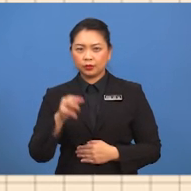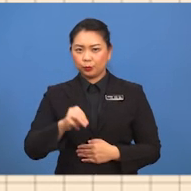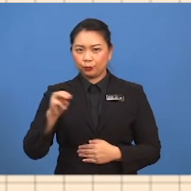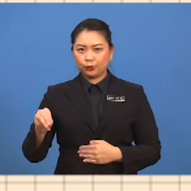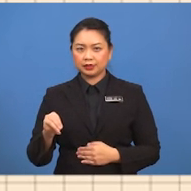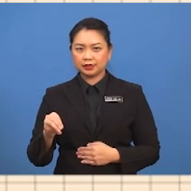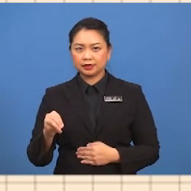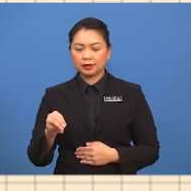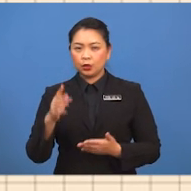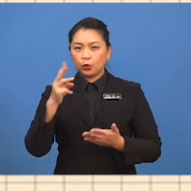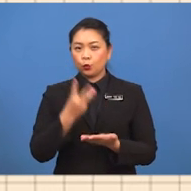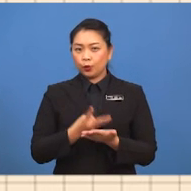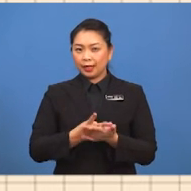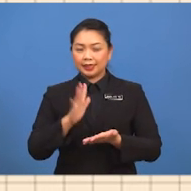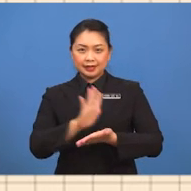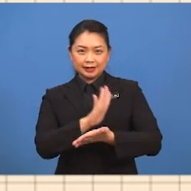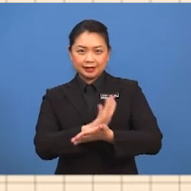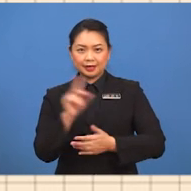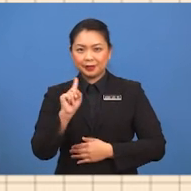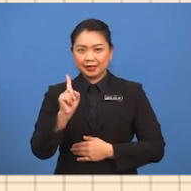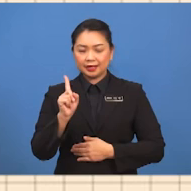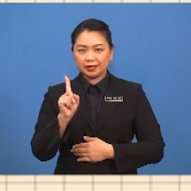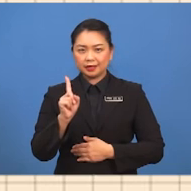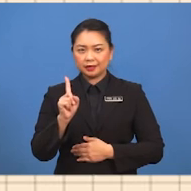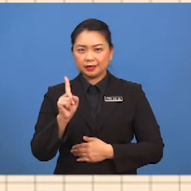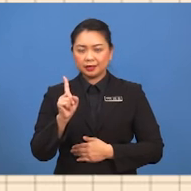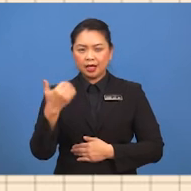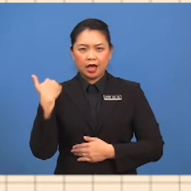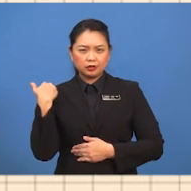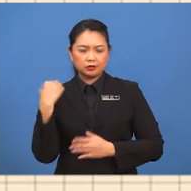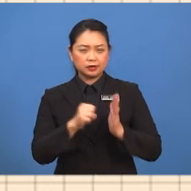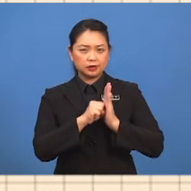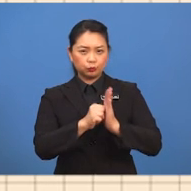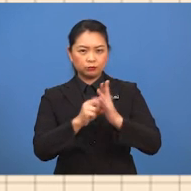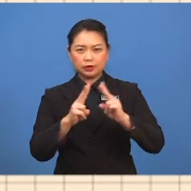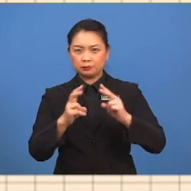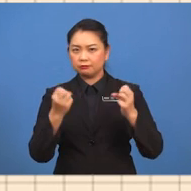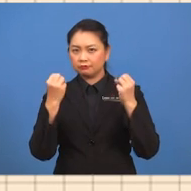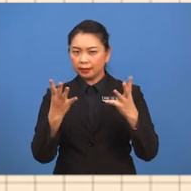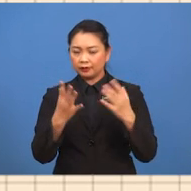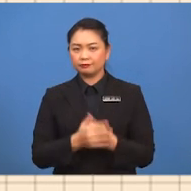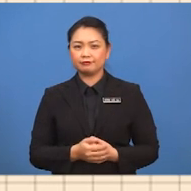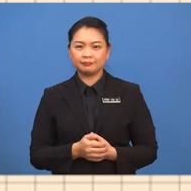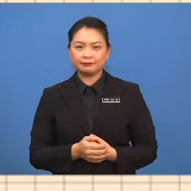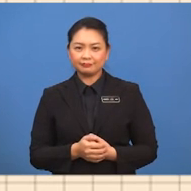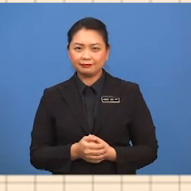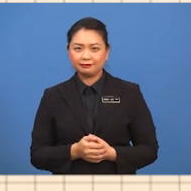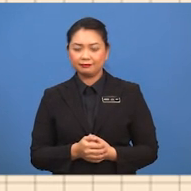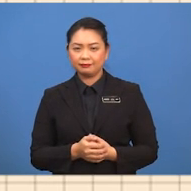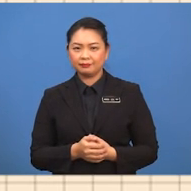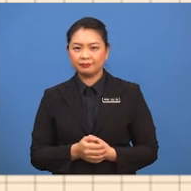Murid-murid, wang kertas manakah yang mempunyai simbol paling banyak?